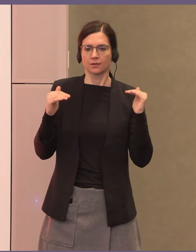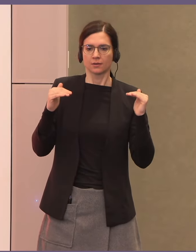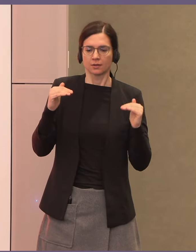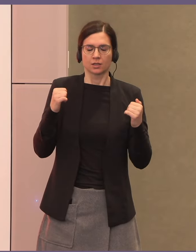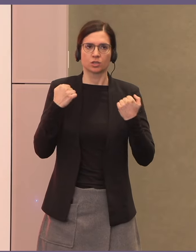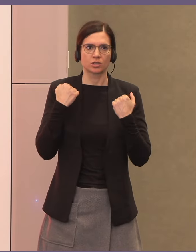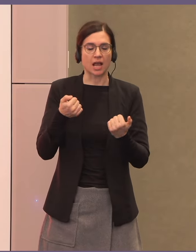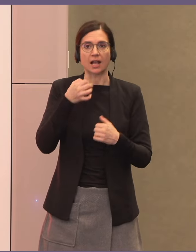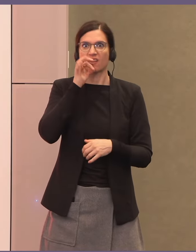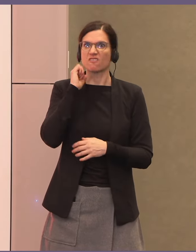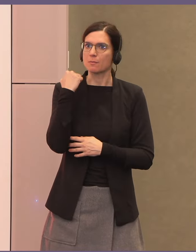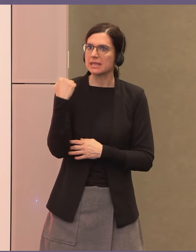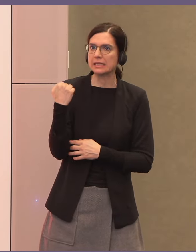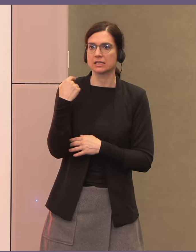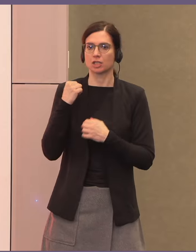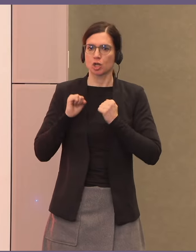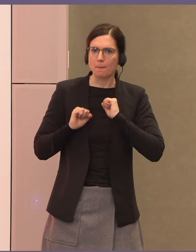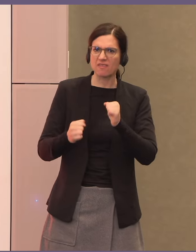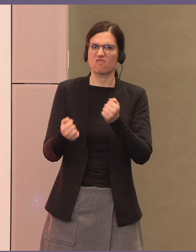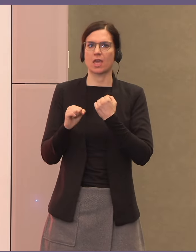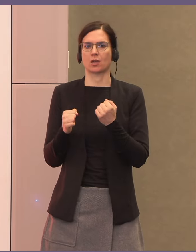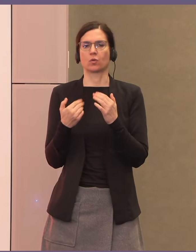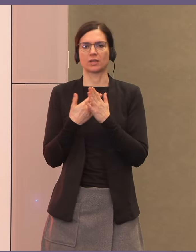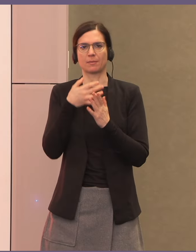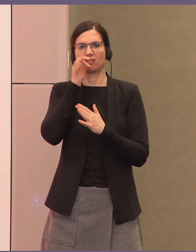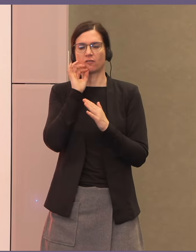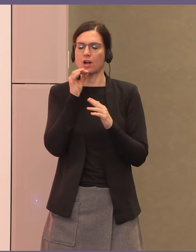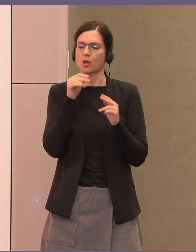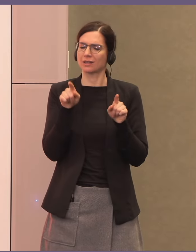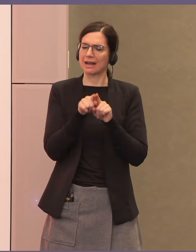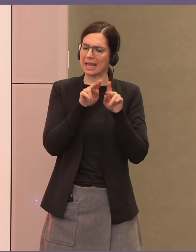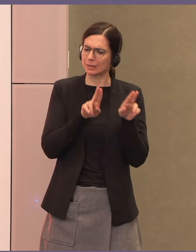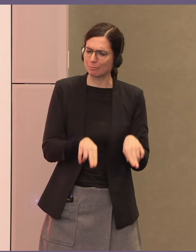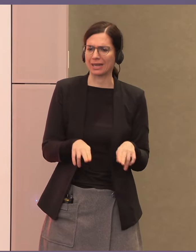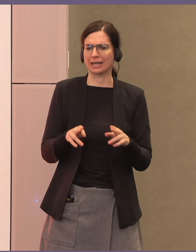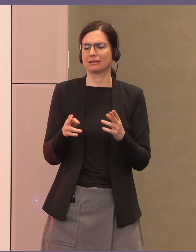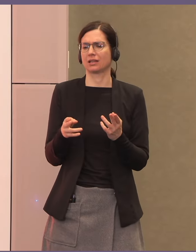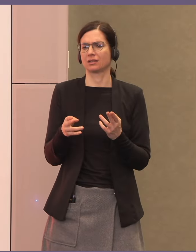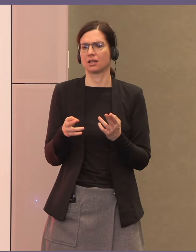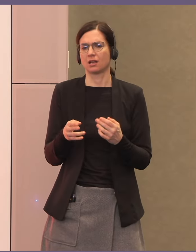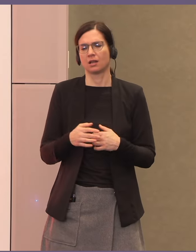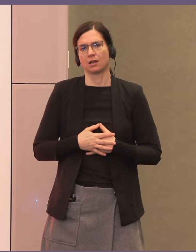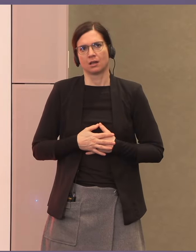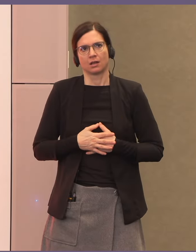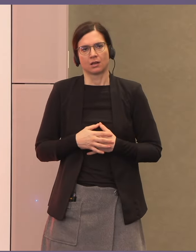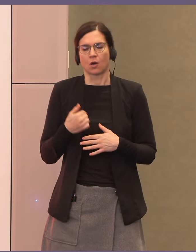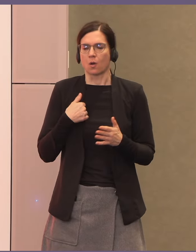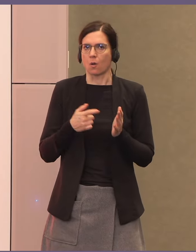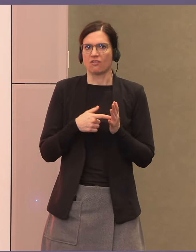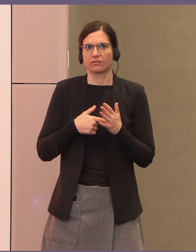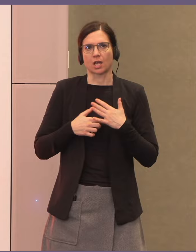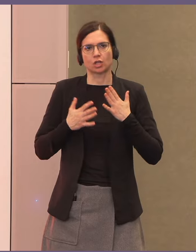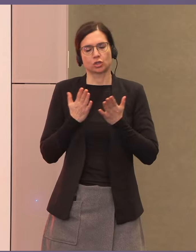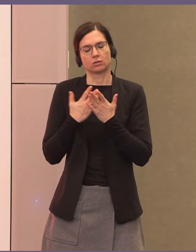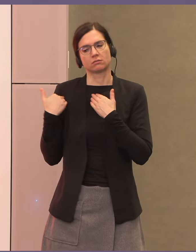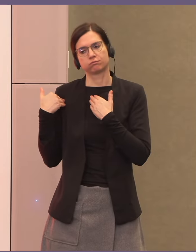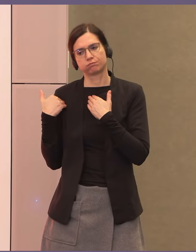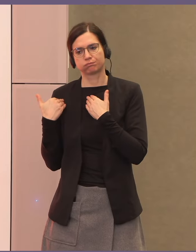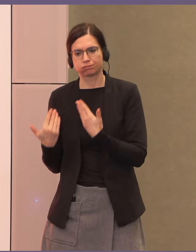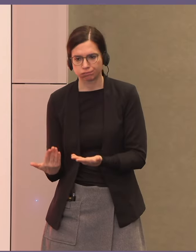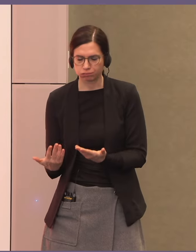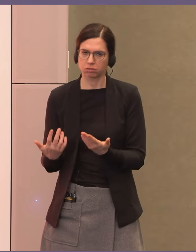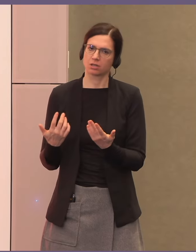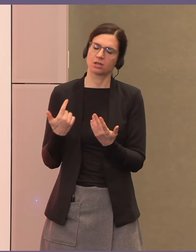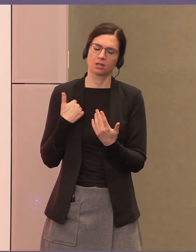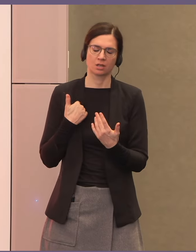feministischen Bewegung, wo man manchmal ist gefühlt, jetzt geht ein Gleichdaten aus oder so, muss